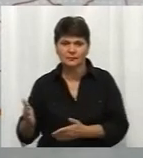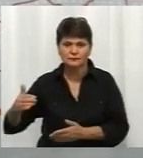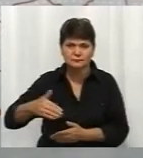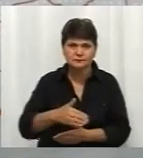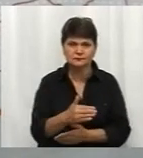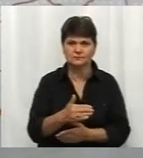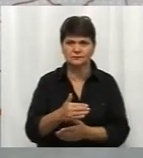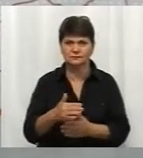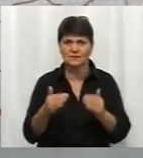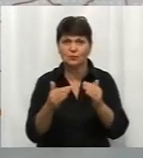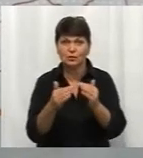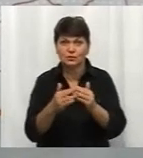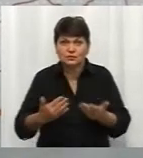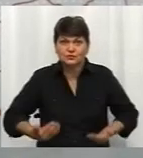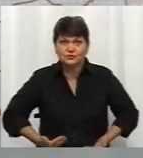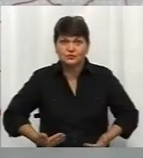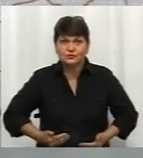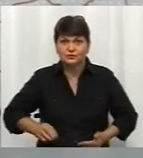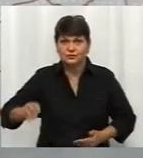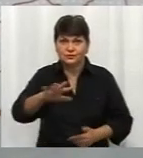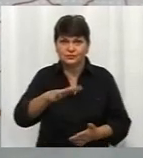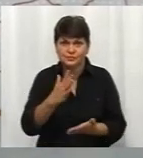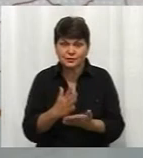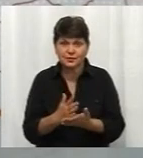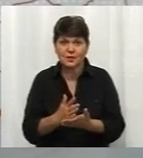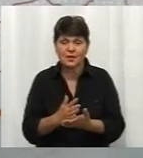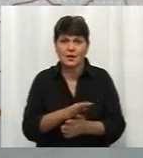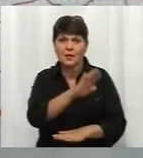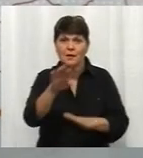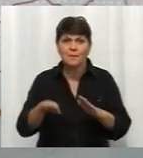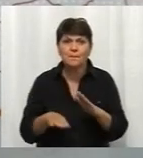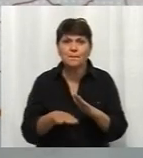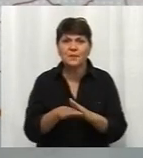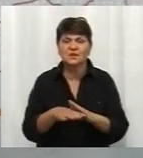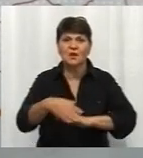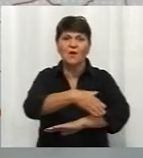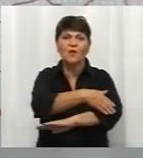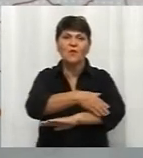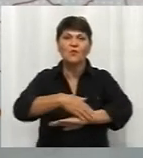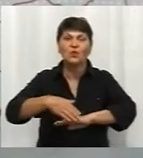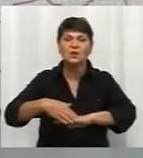у двори, у житлового будинку, є проїзд до вулиці